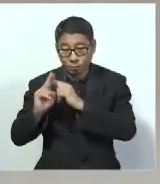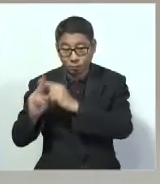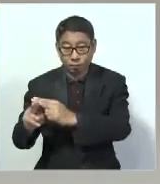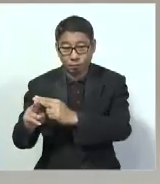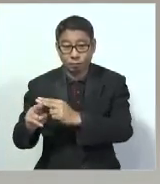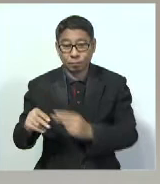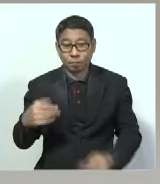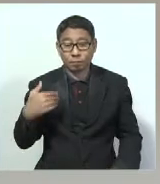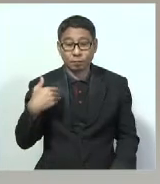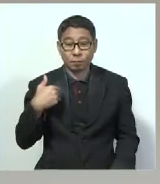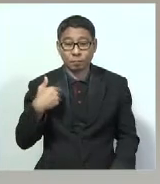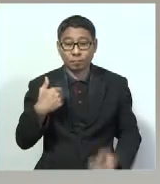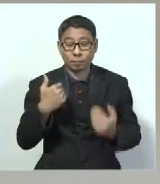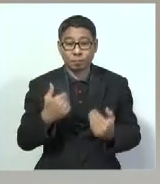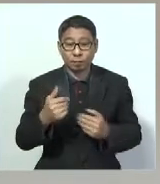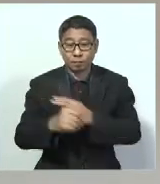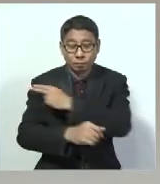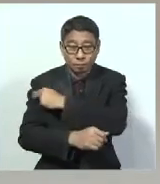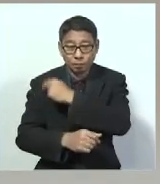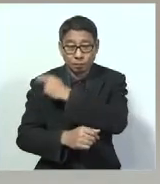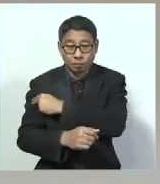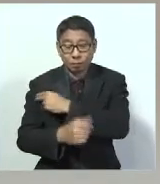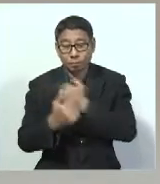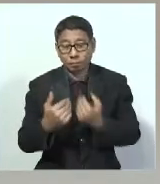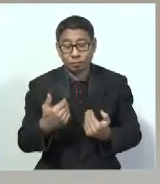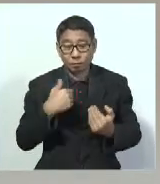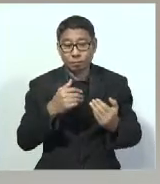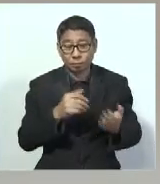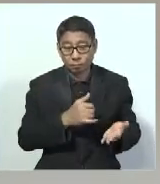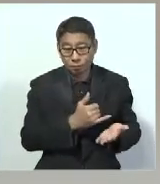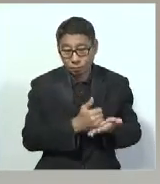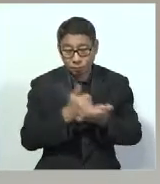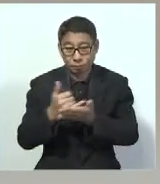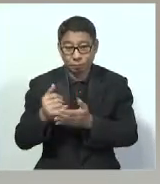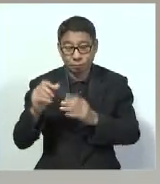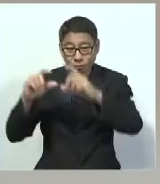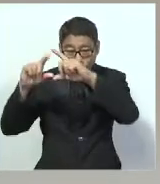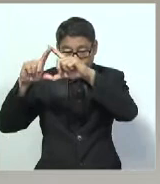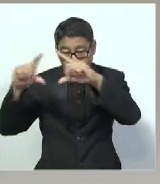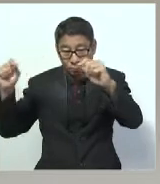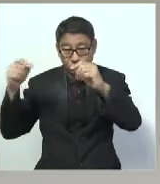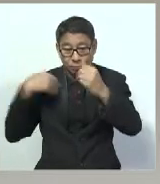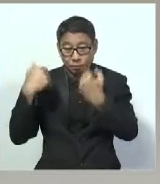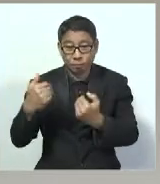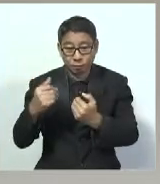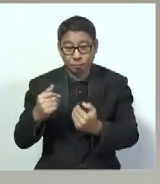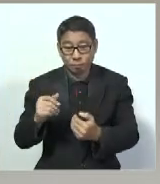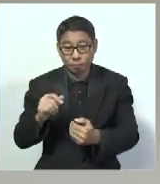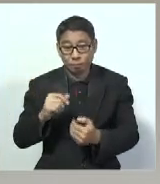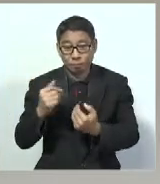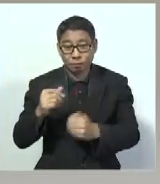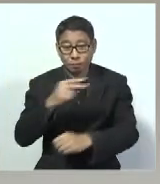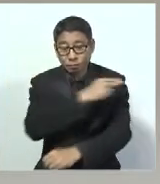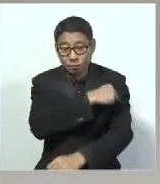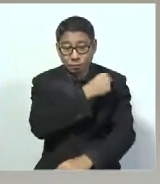คะก็ทางโรงพยาบาลพระราม2ก็เลยได้นำคนไข้พาส่งขึ้นรถแท็กซี่เดินทางออกไปทางโรงพยาบาลพระ